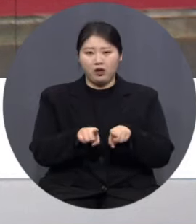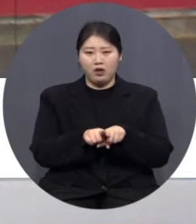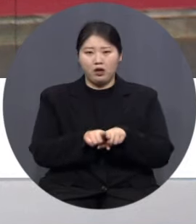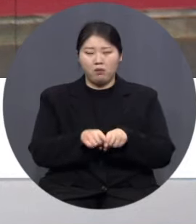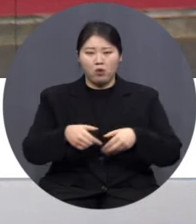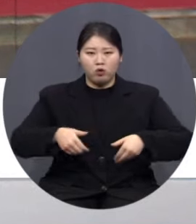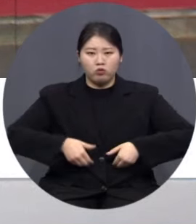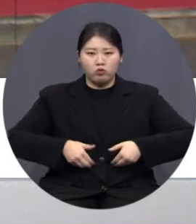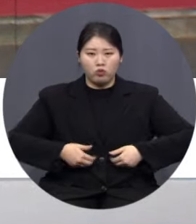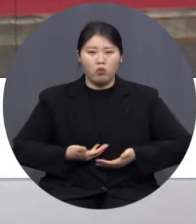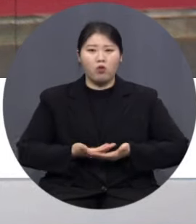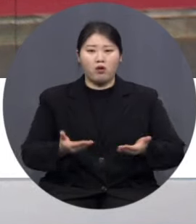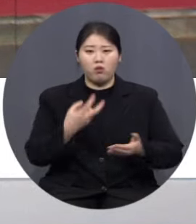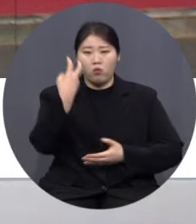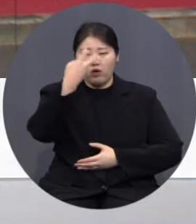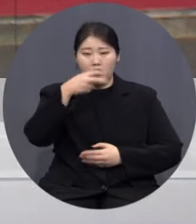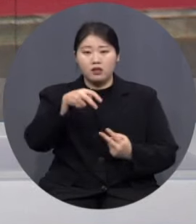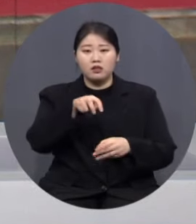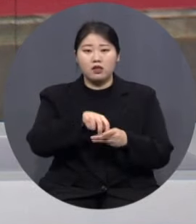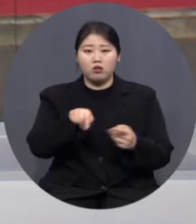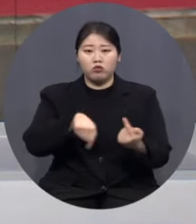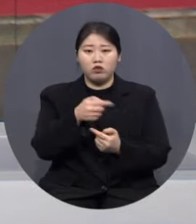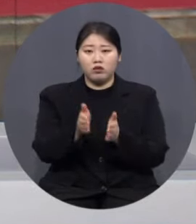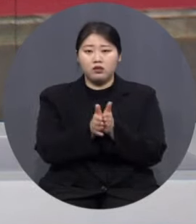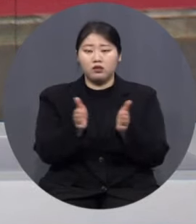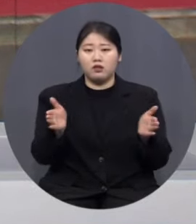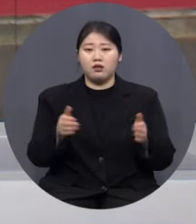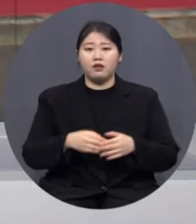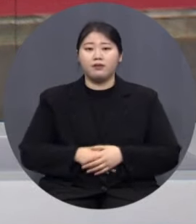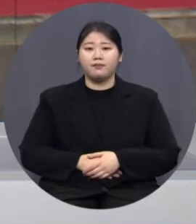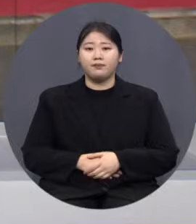관리하는 센터 운영에 들어갔습니다 이소영